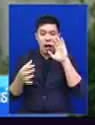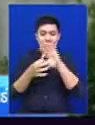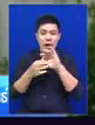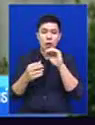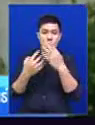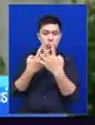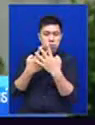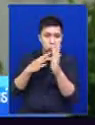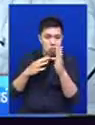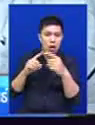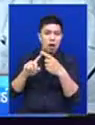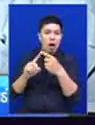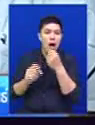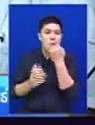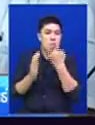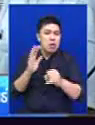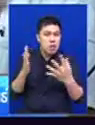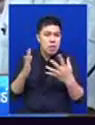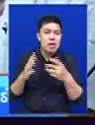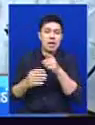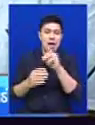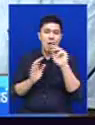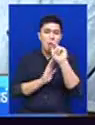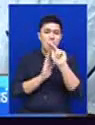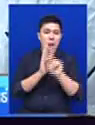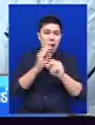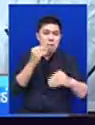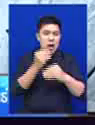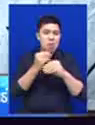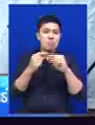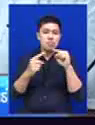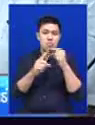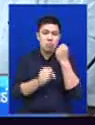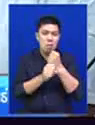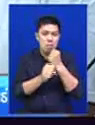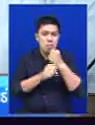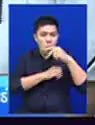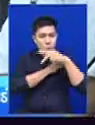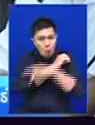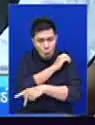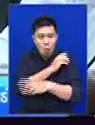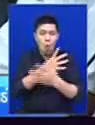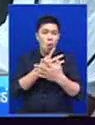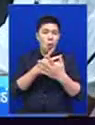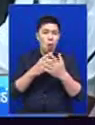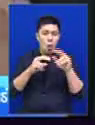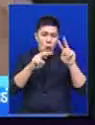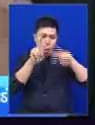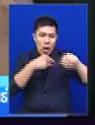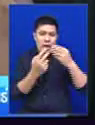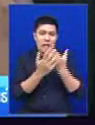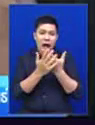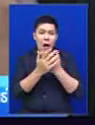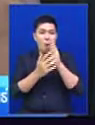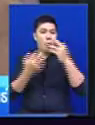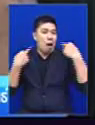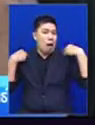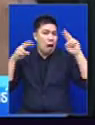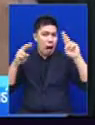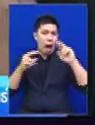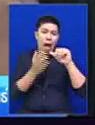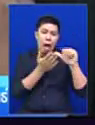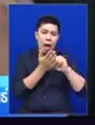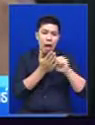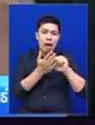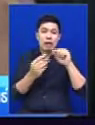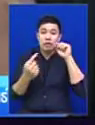กรรมหรือแก้ไขเพิ่มเติมกฎหมายเกี่ยวกับการป้องกันและปราบปรามการทุจริตหรือการตรวจเงินแผ่นดินหรืออาจจะเป็นการแ